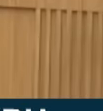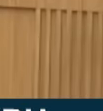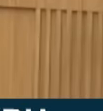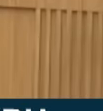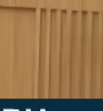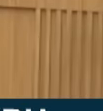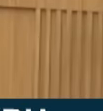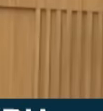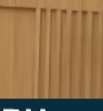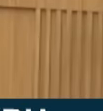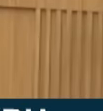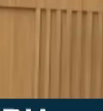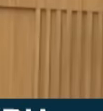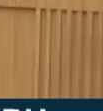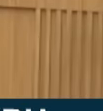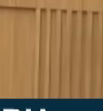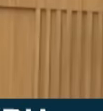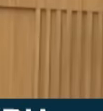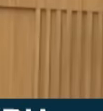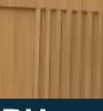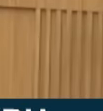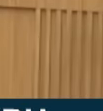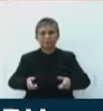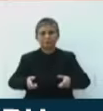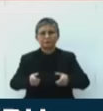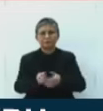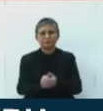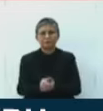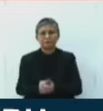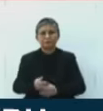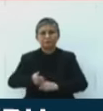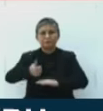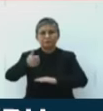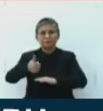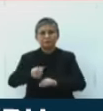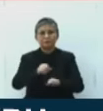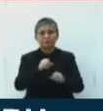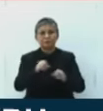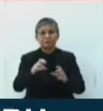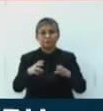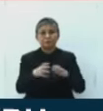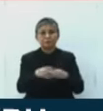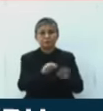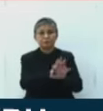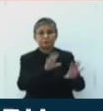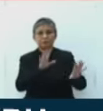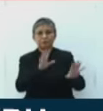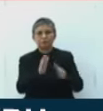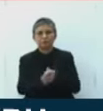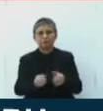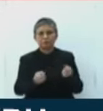politik itu akan dilanjutkan atau Sekarang sudah saatnya tidak bisa lagi dipertahankan nah tapi ada implikasi kedua Mbak Nilu yaitu